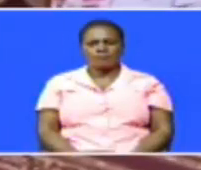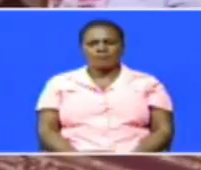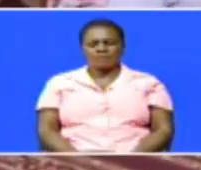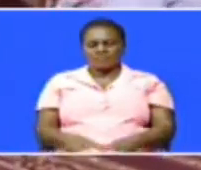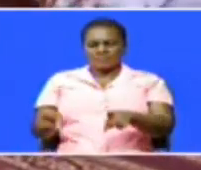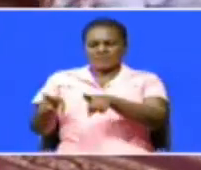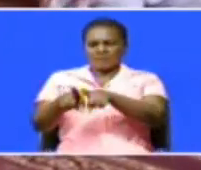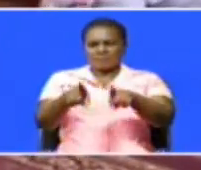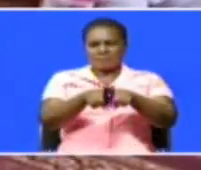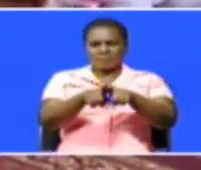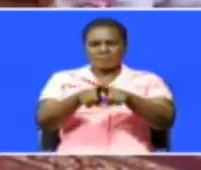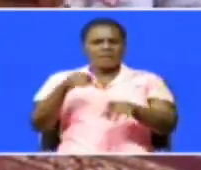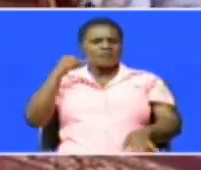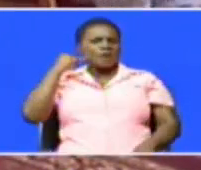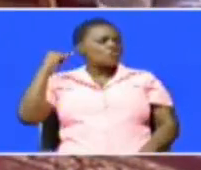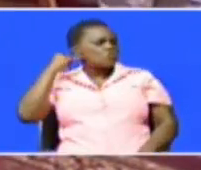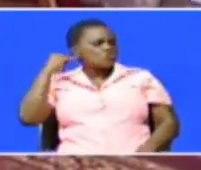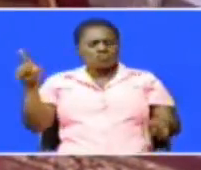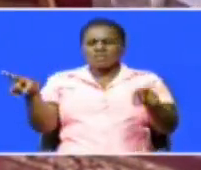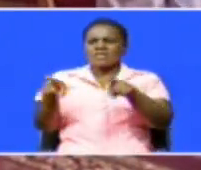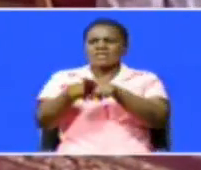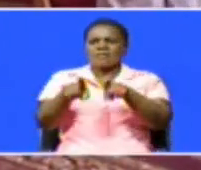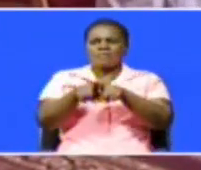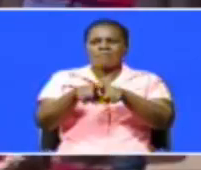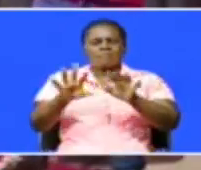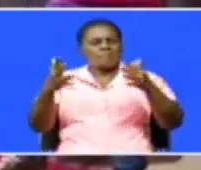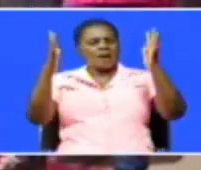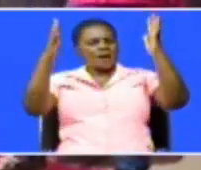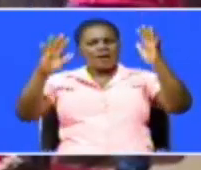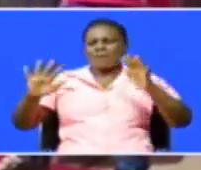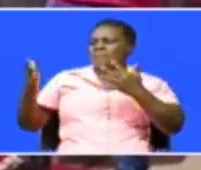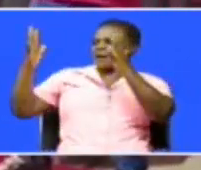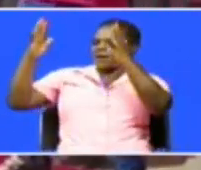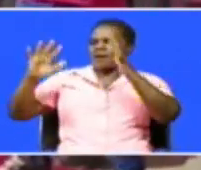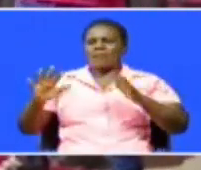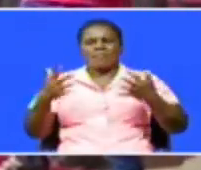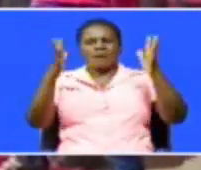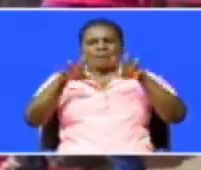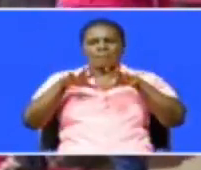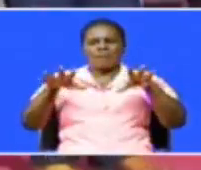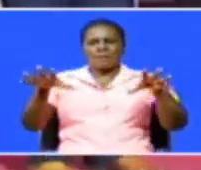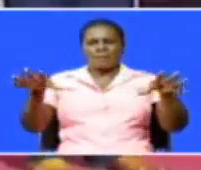Hali kadhalika kaunti ya Nakuru haikusazwa, sifa zikishamiri.